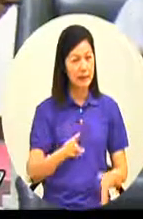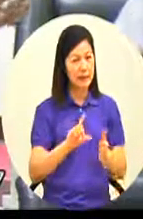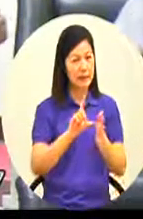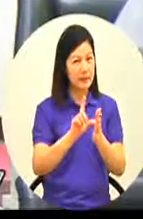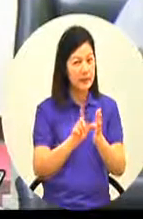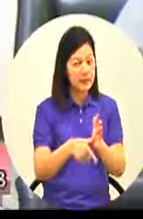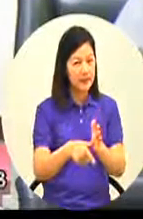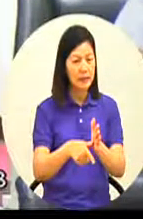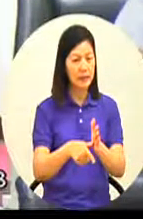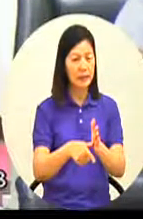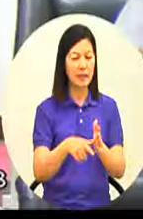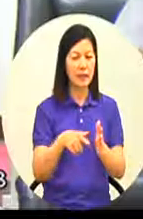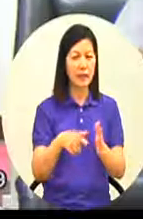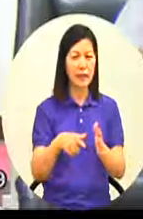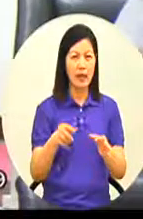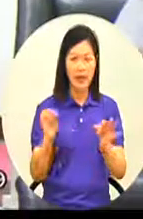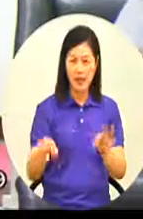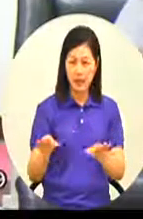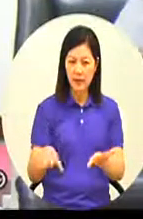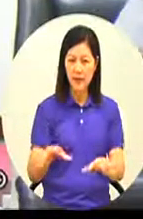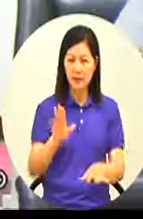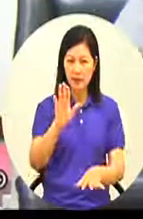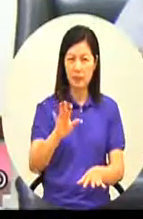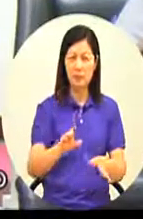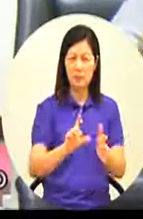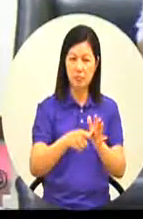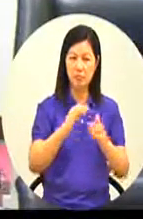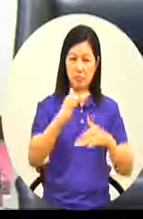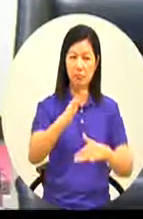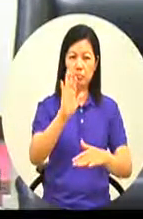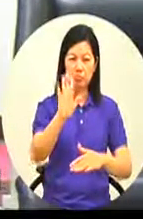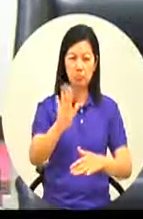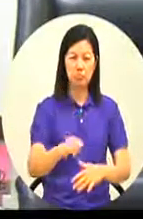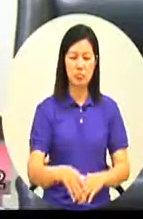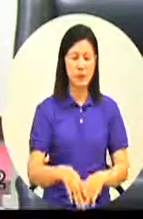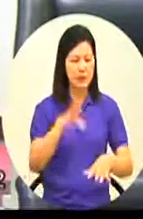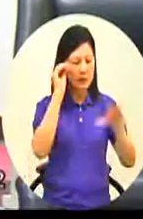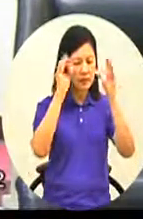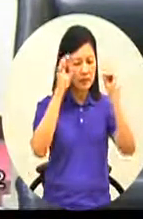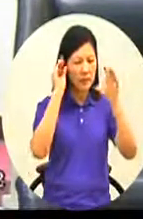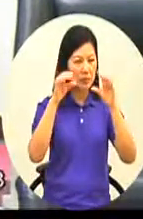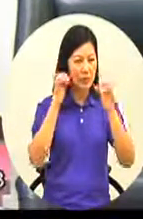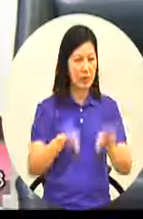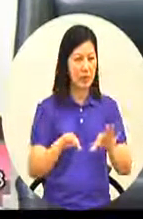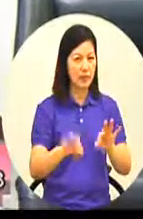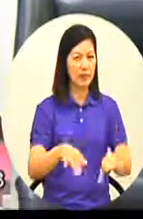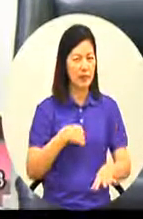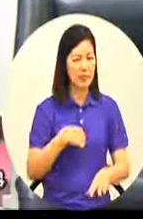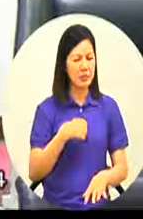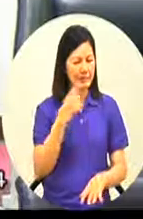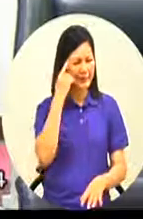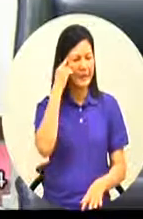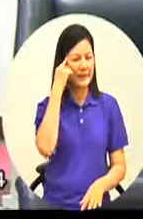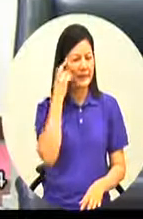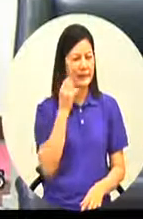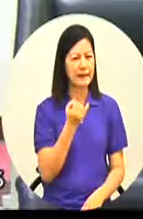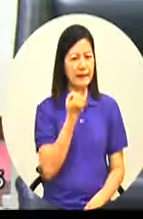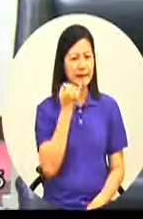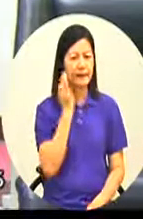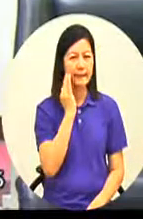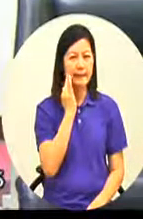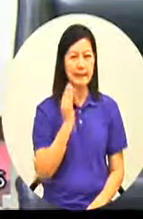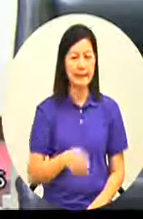咱所有工作人员大概是时间真的有限，啊，浪费这种资源，我一直看做唔甘。所以说，我们可以来